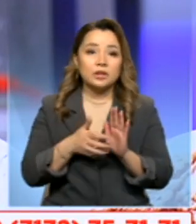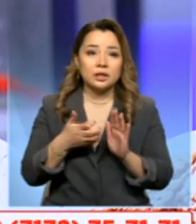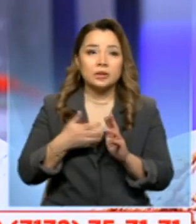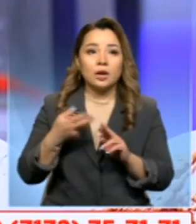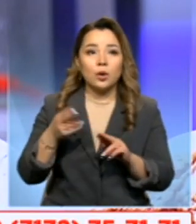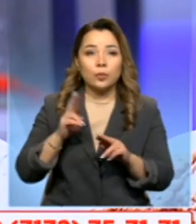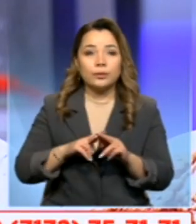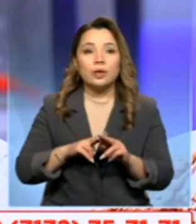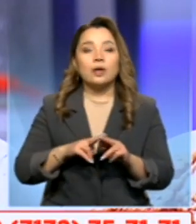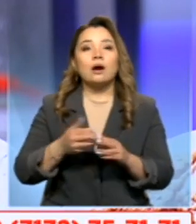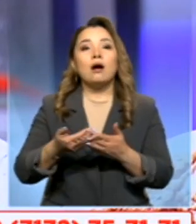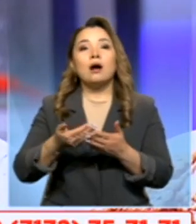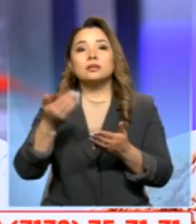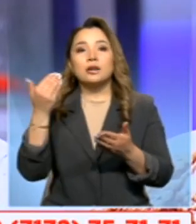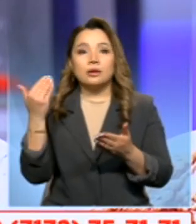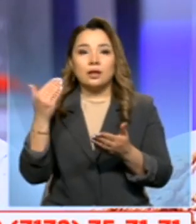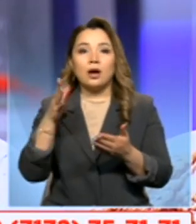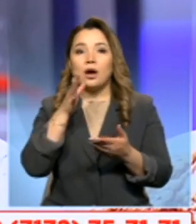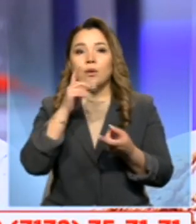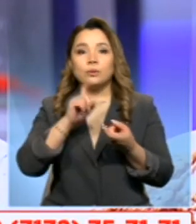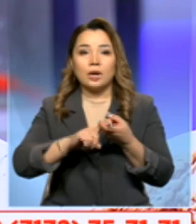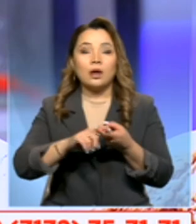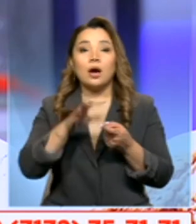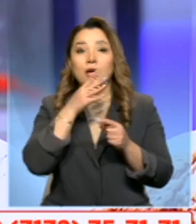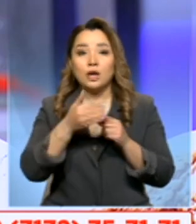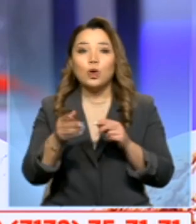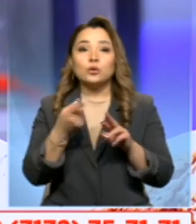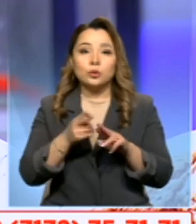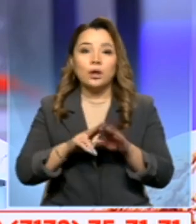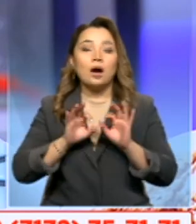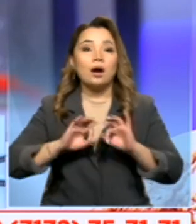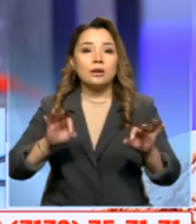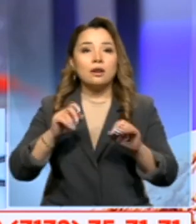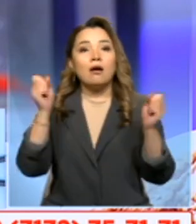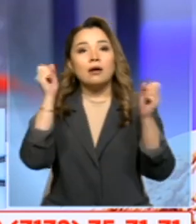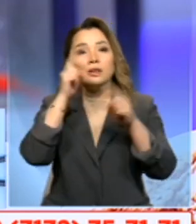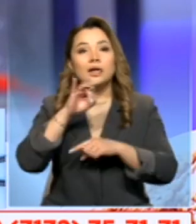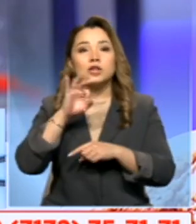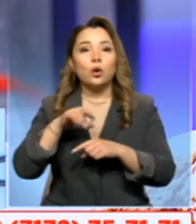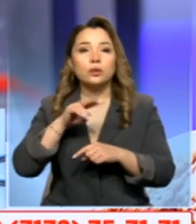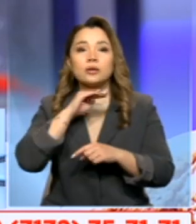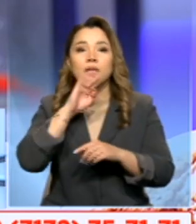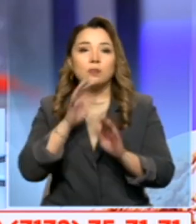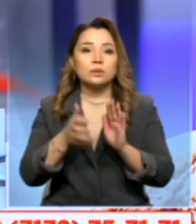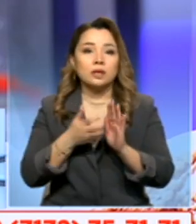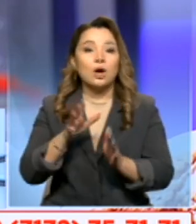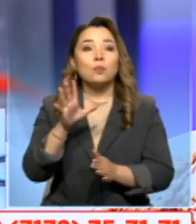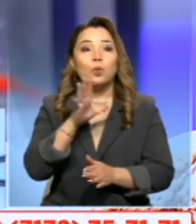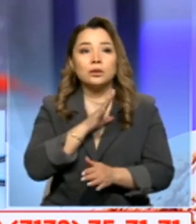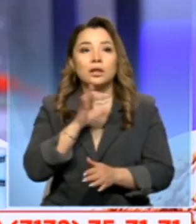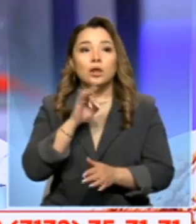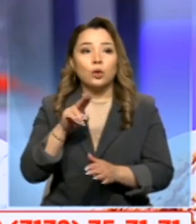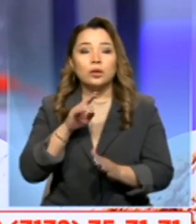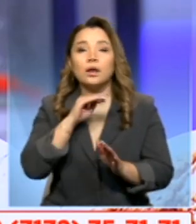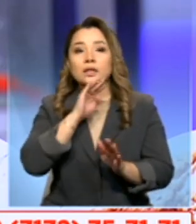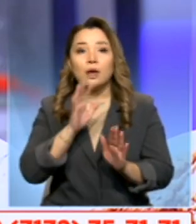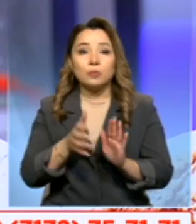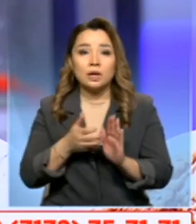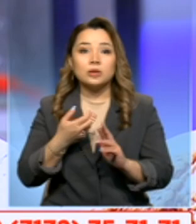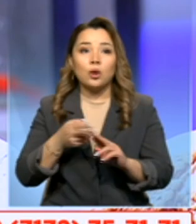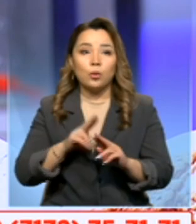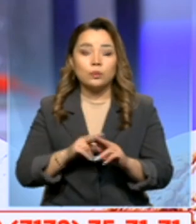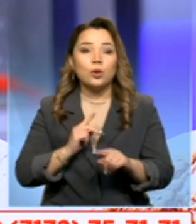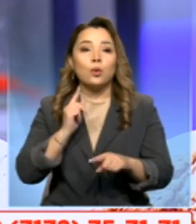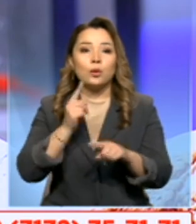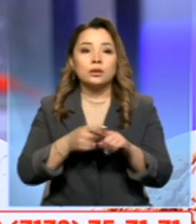оны біз алдығы уақытта айта жатармыз, оны қалай анықтау керек. Әрине, йод тапшылығы болды. Бірақ йод тапшылығы